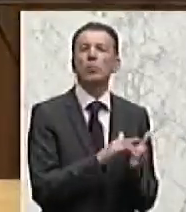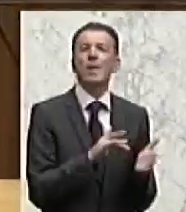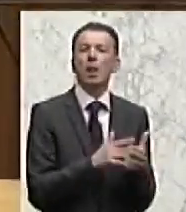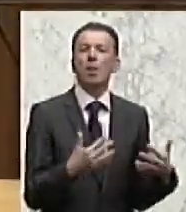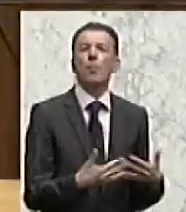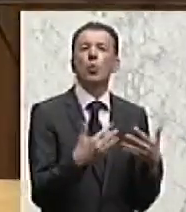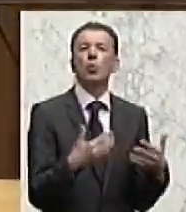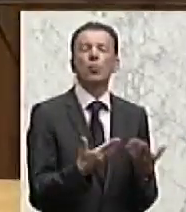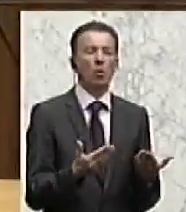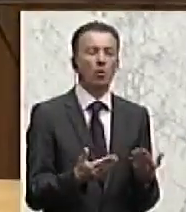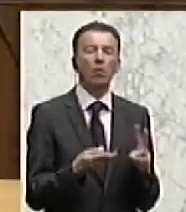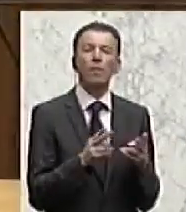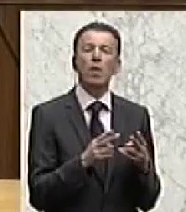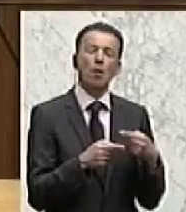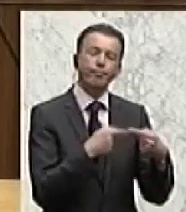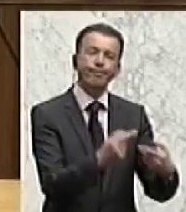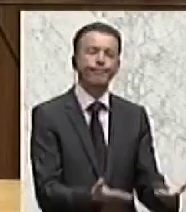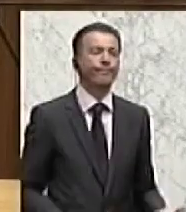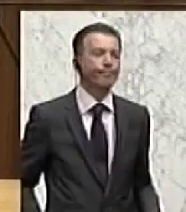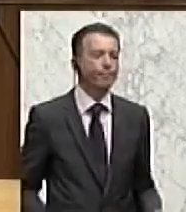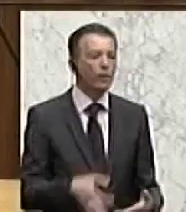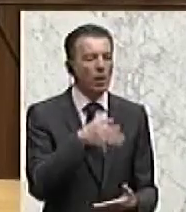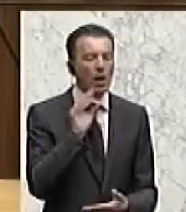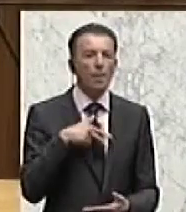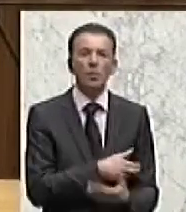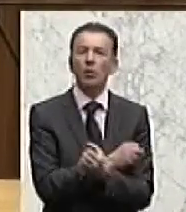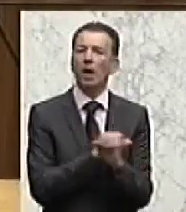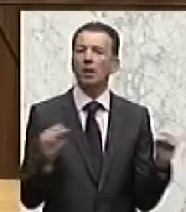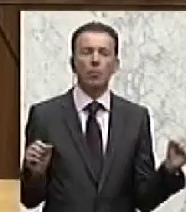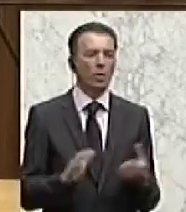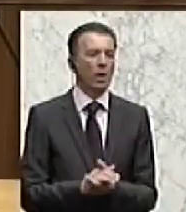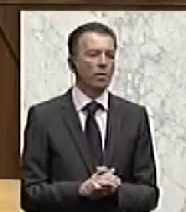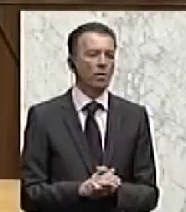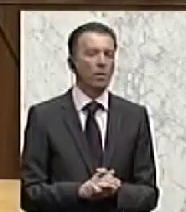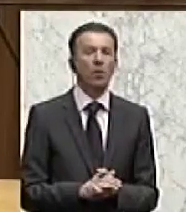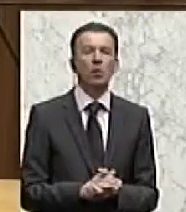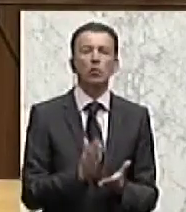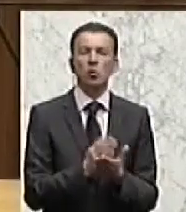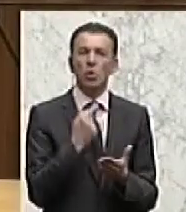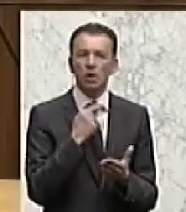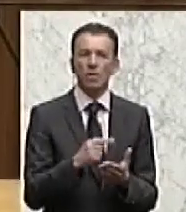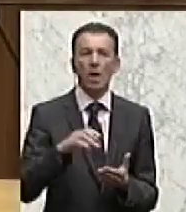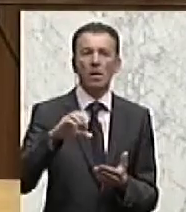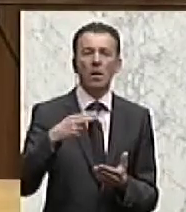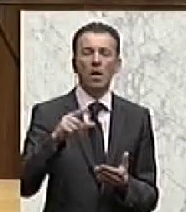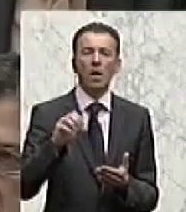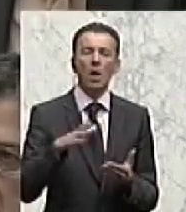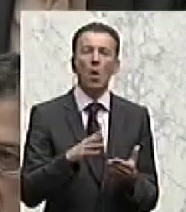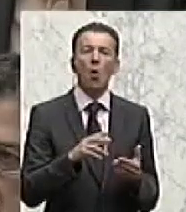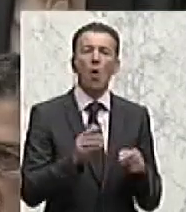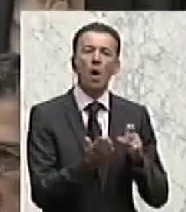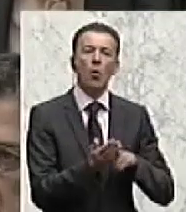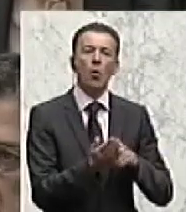Lebensmittelproduktion funktioniert. Und die Dame von den Sozialdemokraten hat da diese Chlorhühnerschnitzel verwendet. Das wird so ein bisschen als